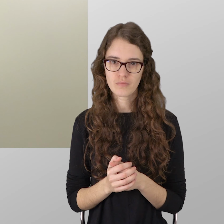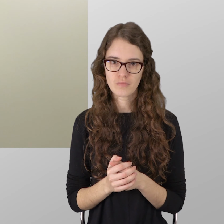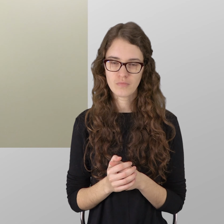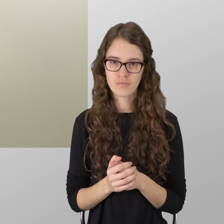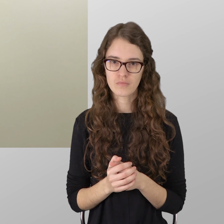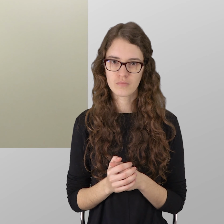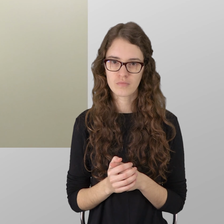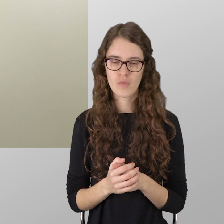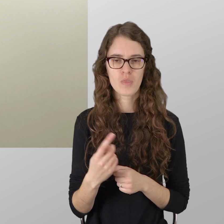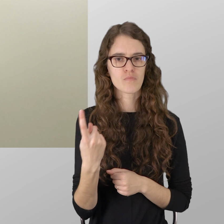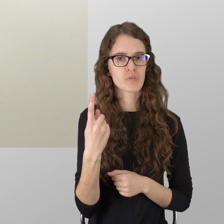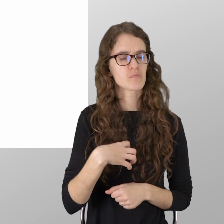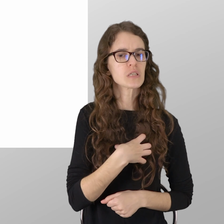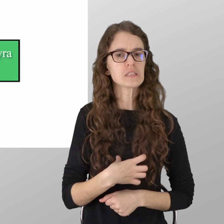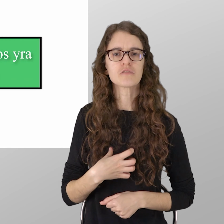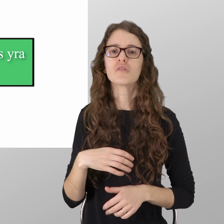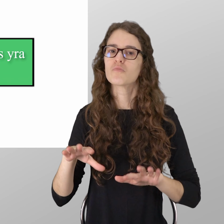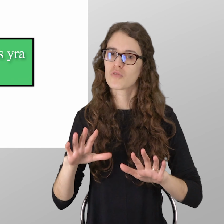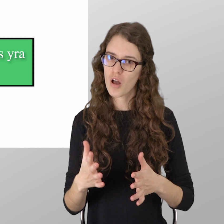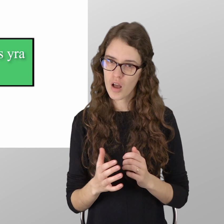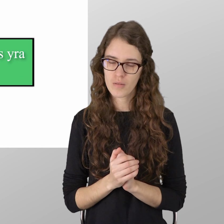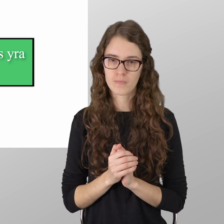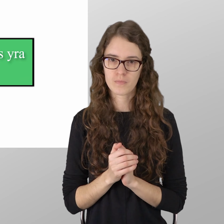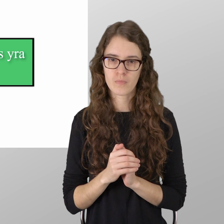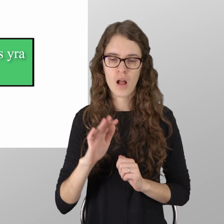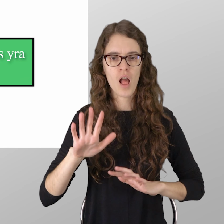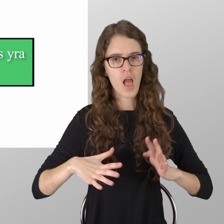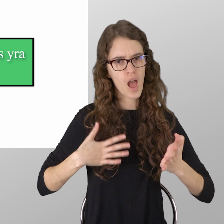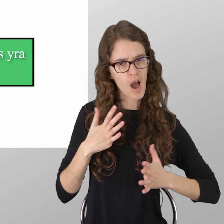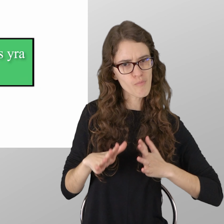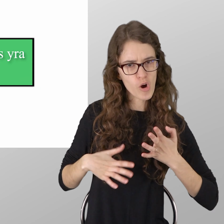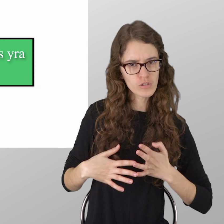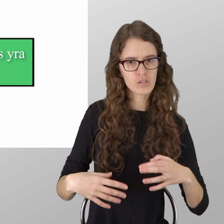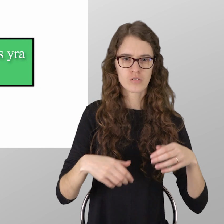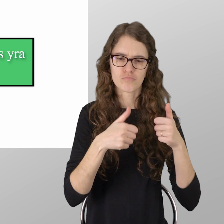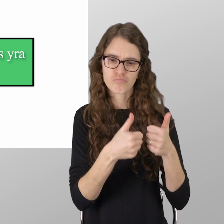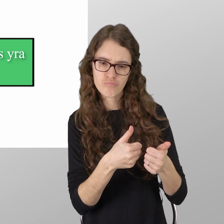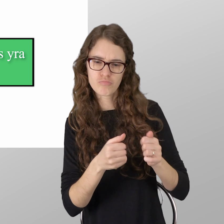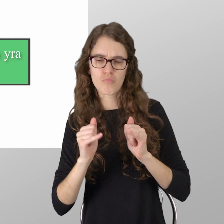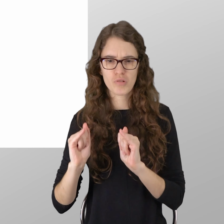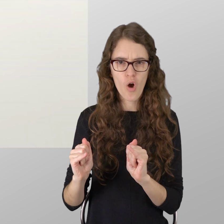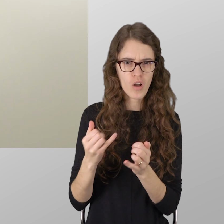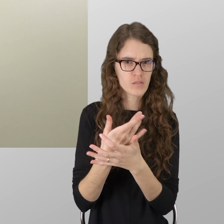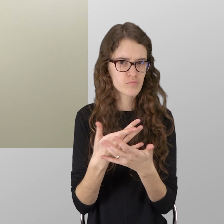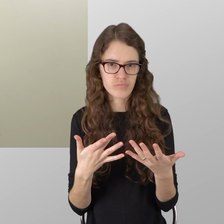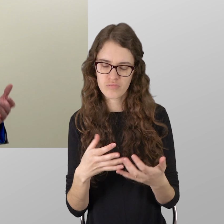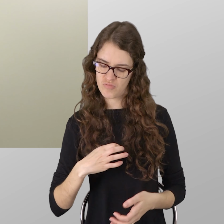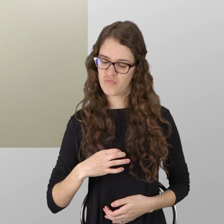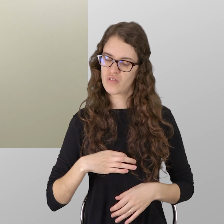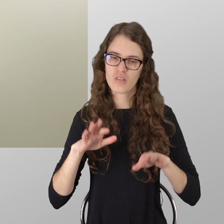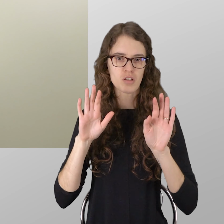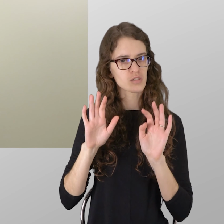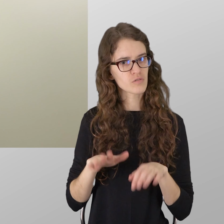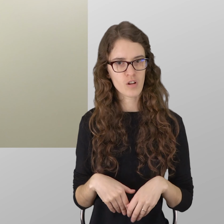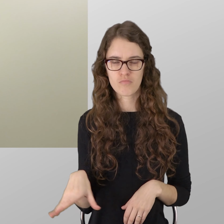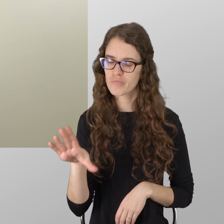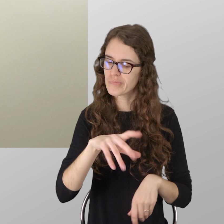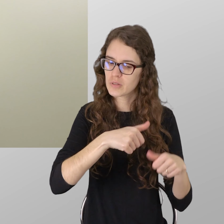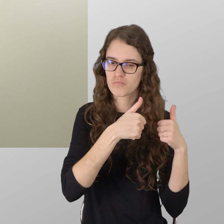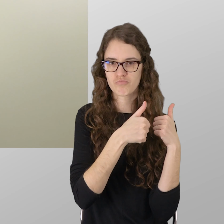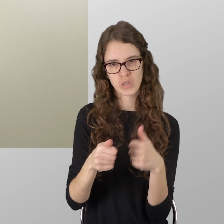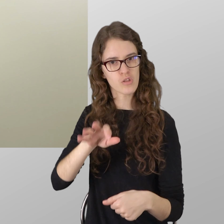Vienas iš pirmų dalykų tai yra suvokti, kad emocijos, kad ir kokios jos bebūtų yra normalius. Nerimas yra skirtas įspėti